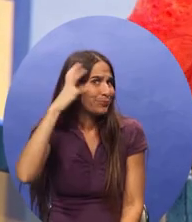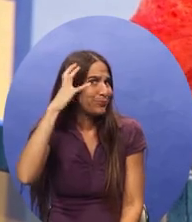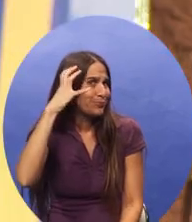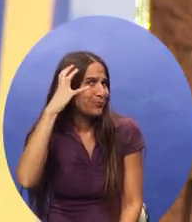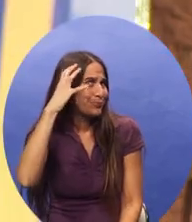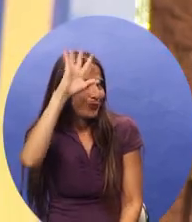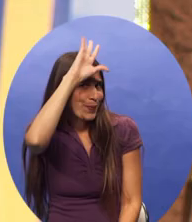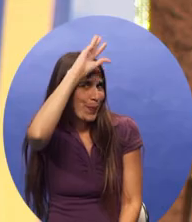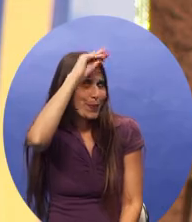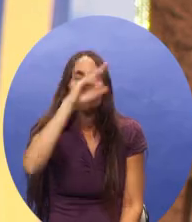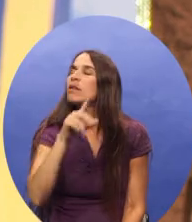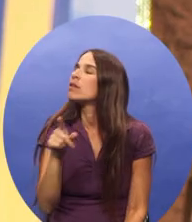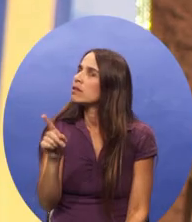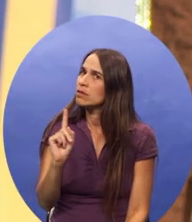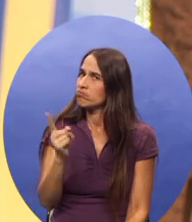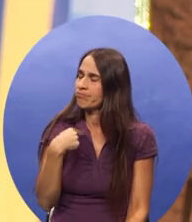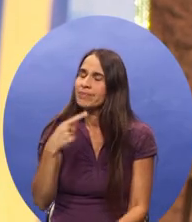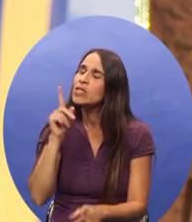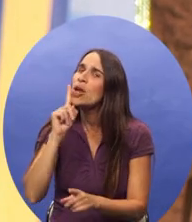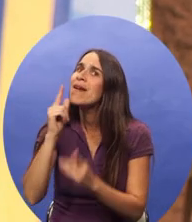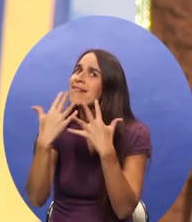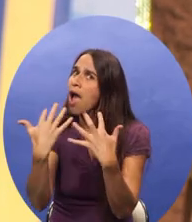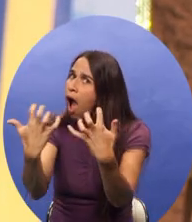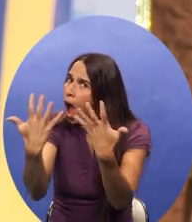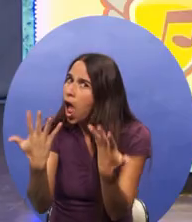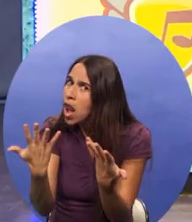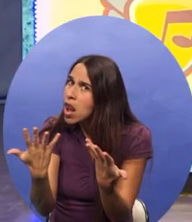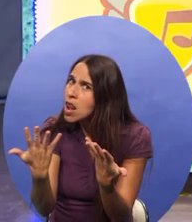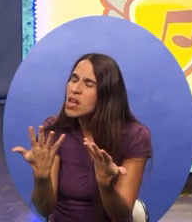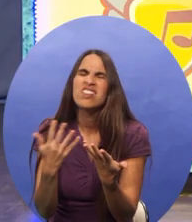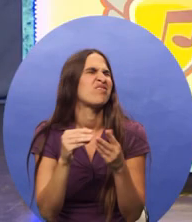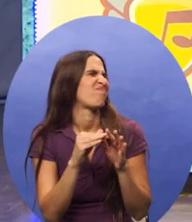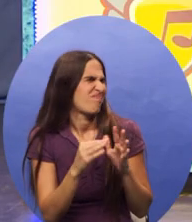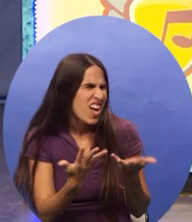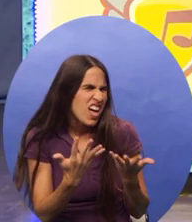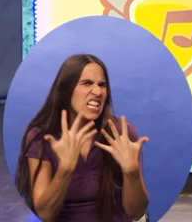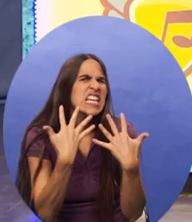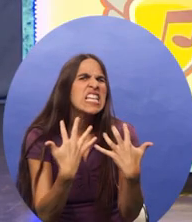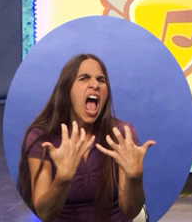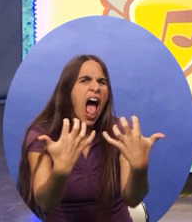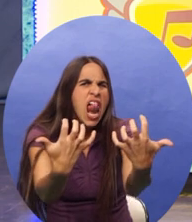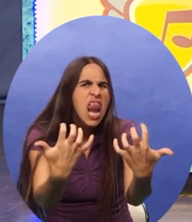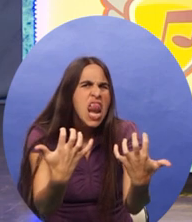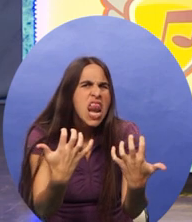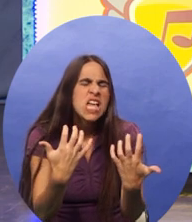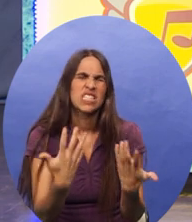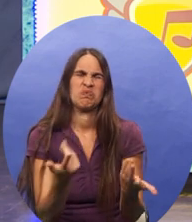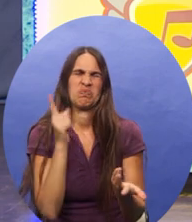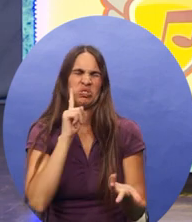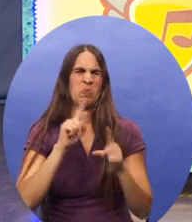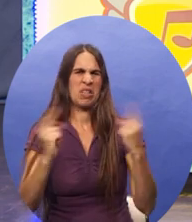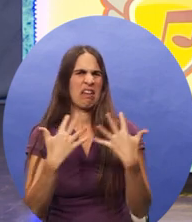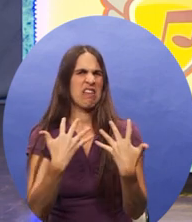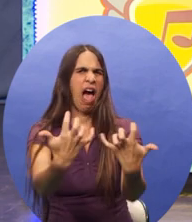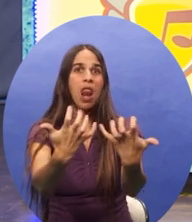קוקוריקו. שבתאי, קוראים להם הקהל. מה? קהל? איזה מין